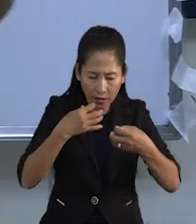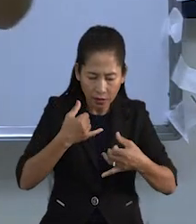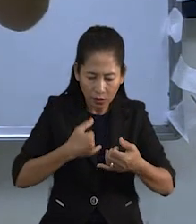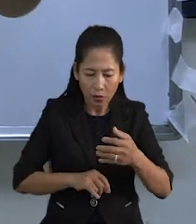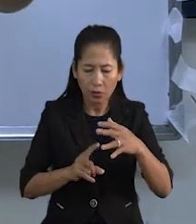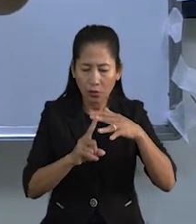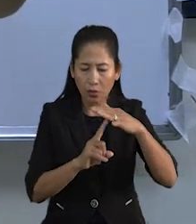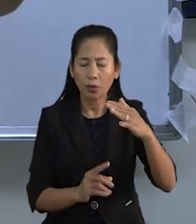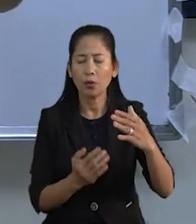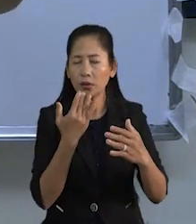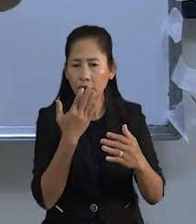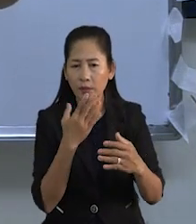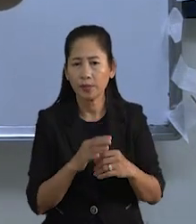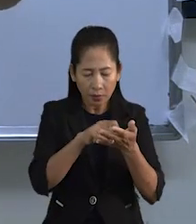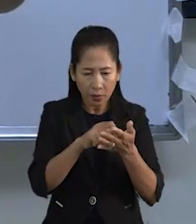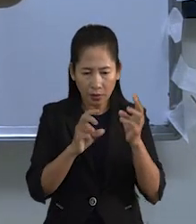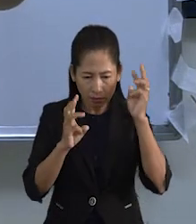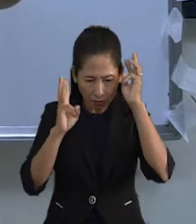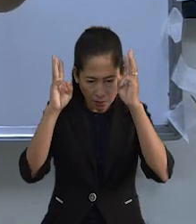ង់ទឹកបាទមេមាន់